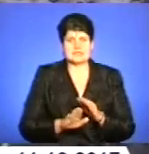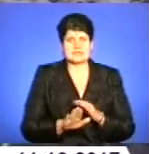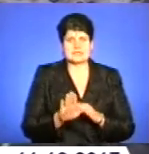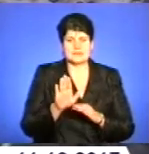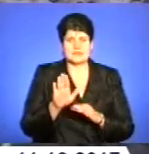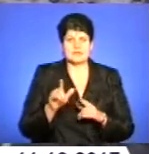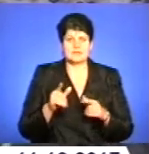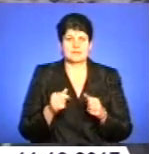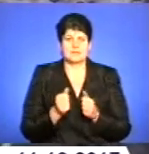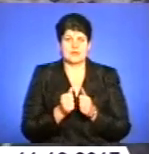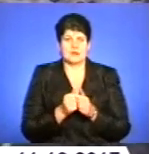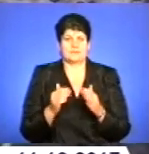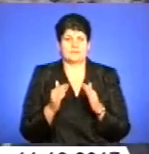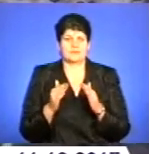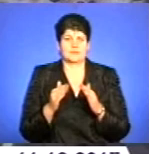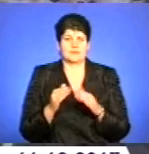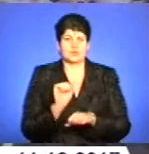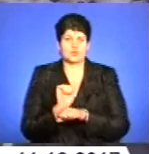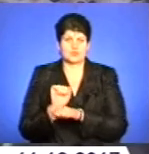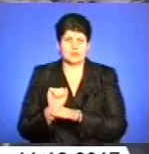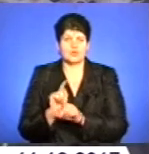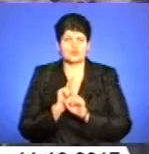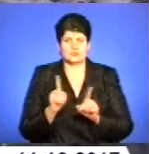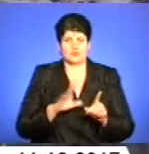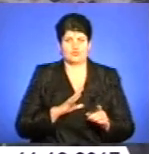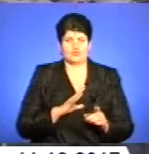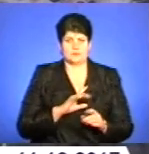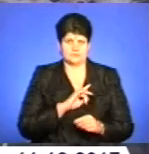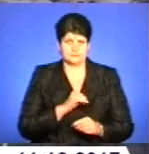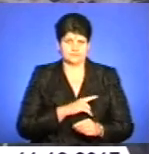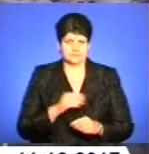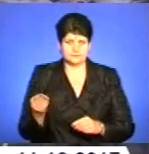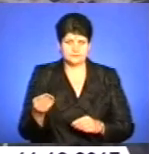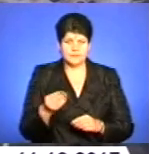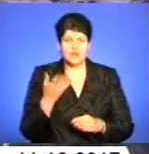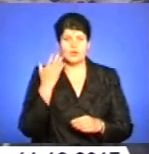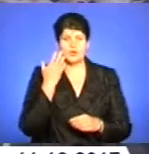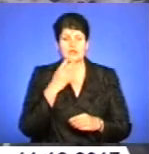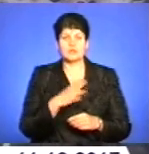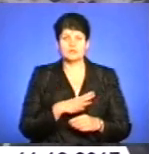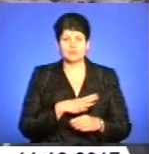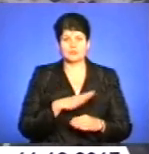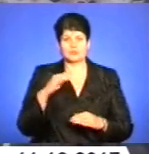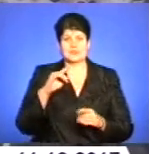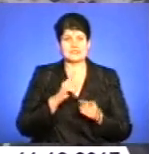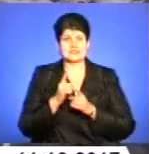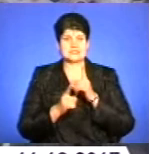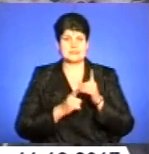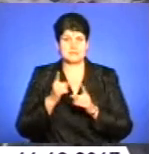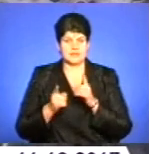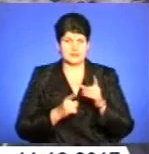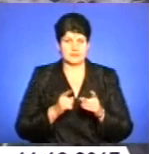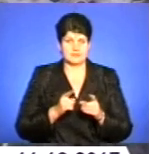на зупинки громадського транспорту особливо були підсилені. Тому, коли був вже перепад температур, проблеми не